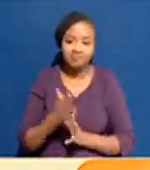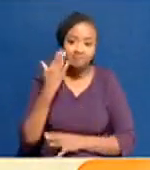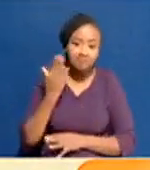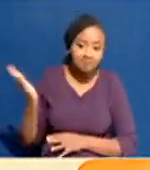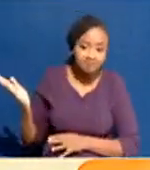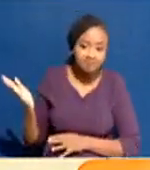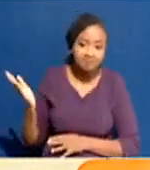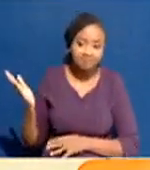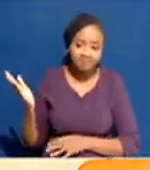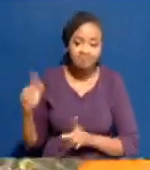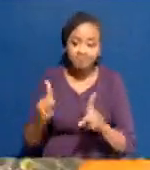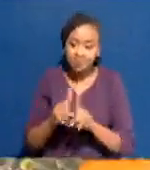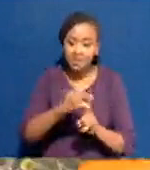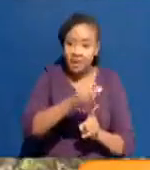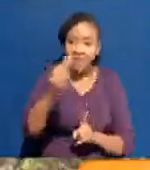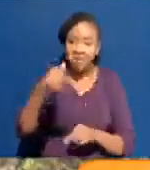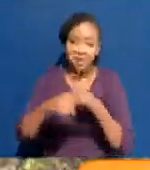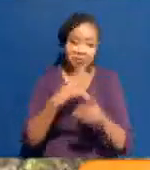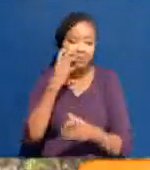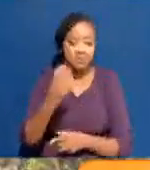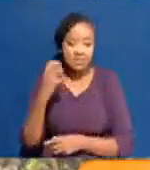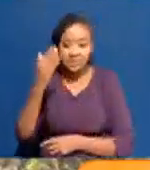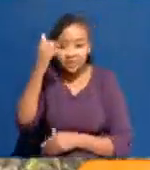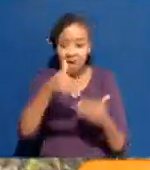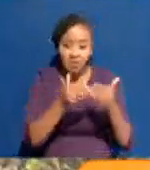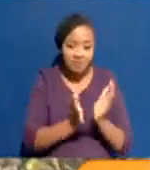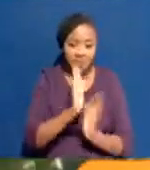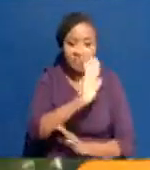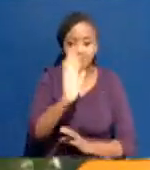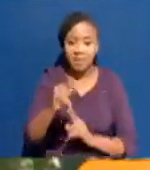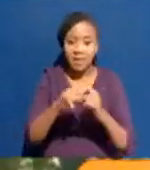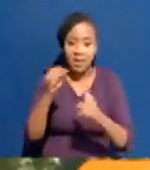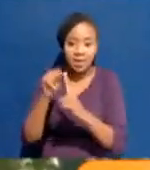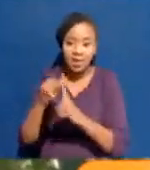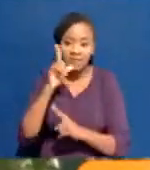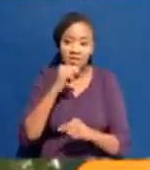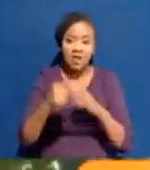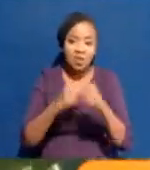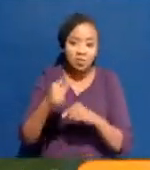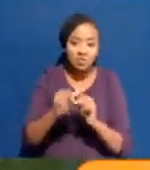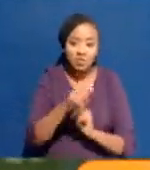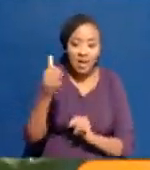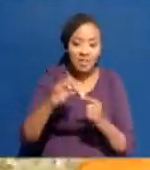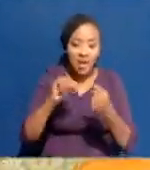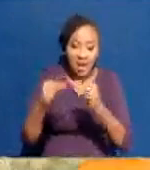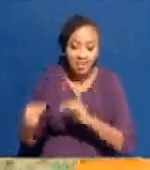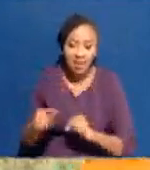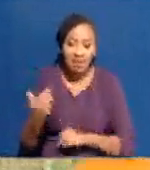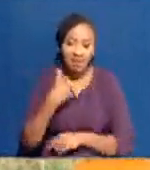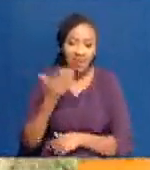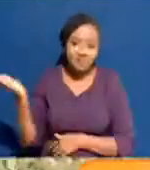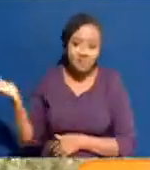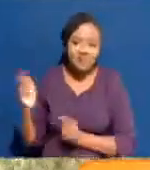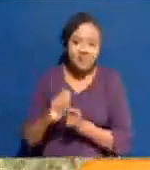wale wanaoendelea kuomboleza kuuawa kwa wapendwa wao, baadhi wamesalia kuuguza majeraha ya mtutu wa bunduki